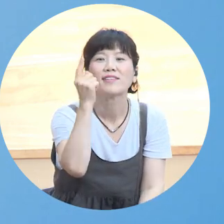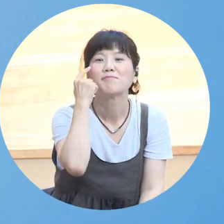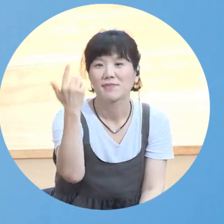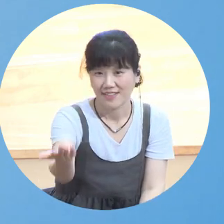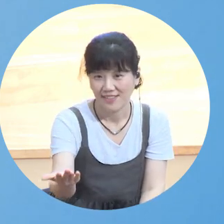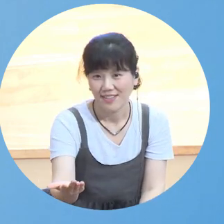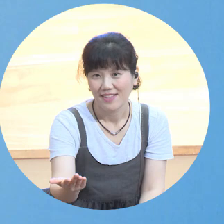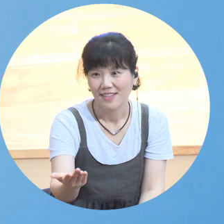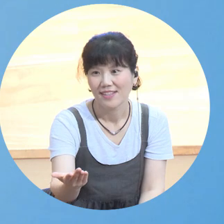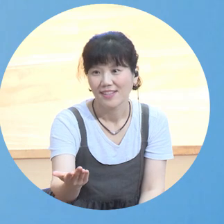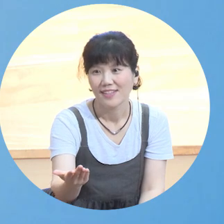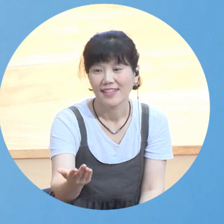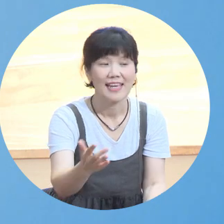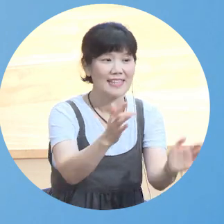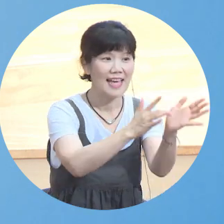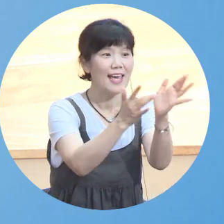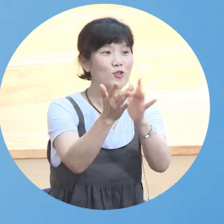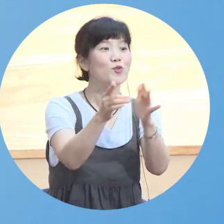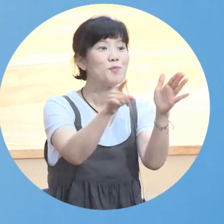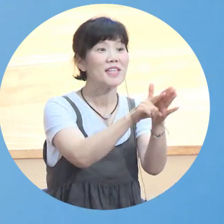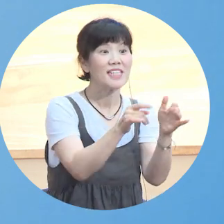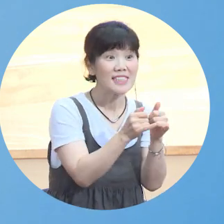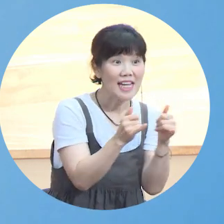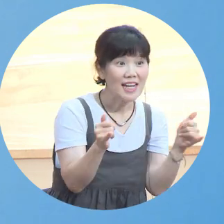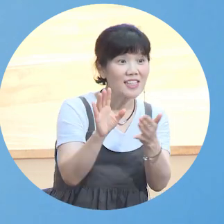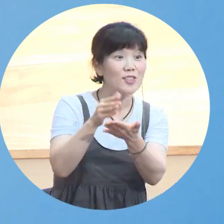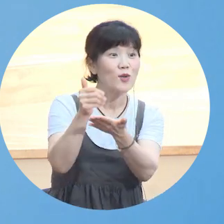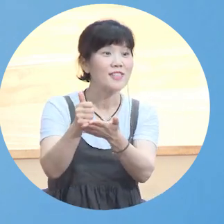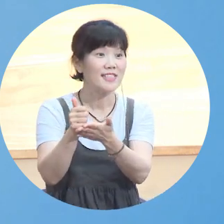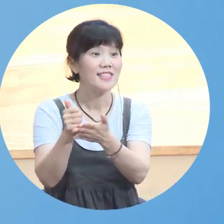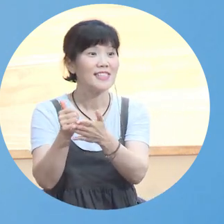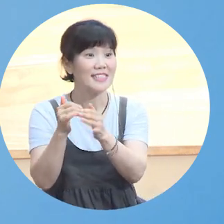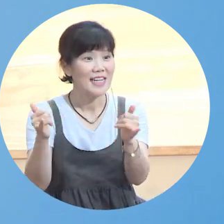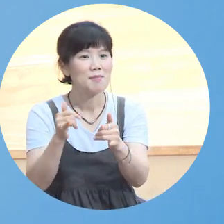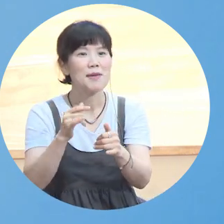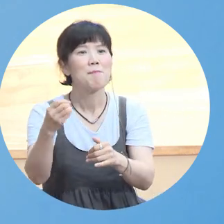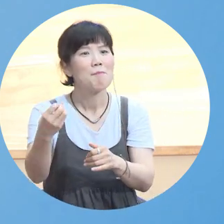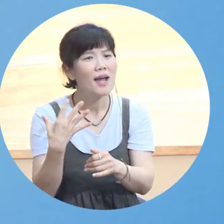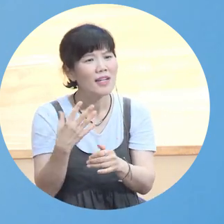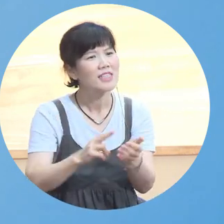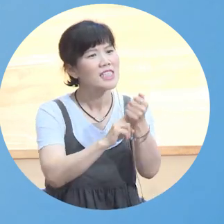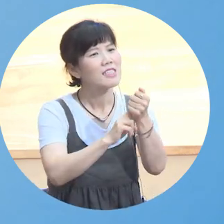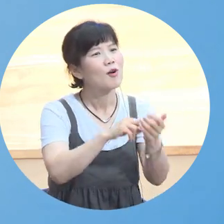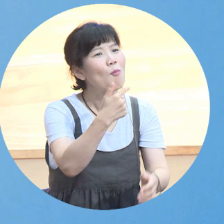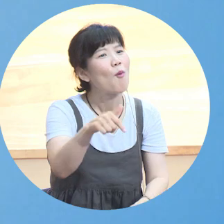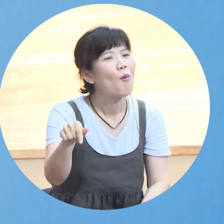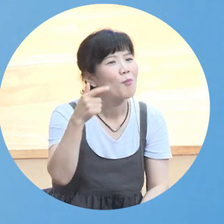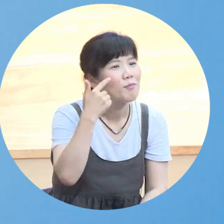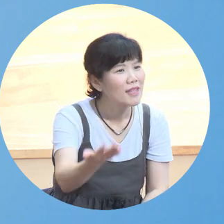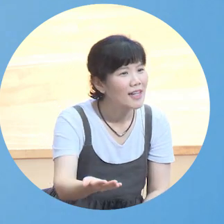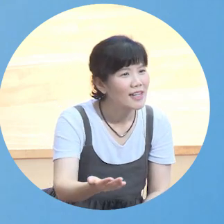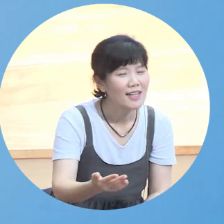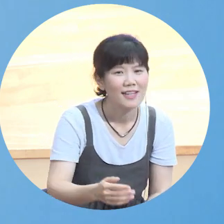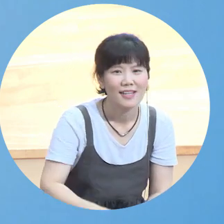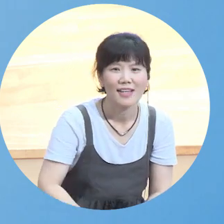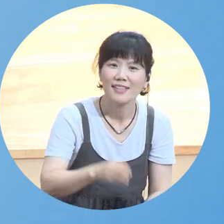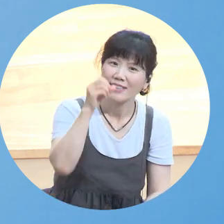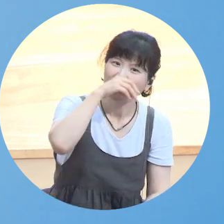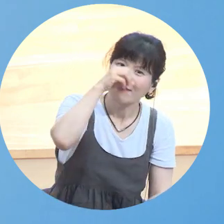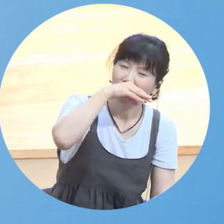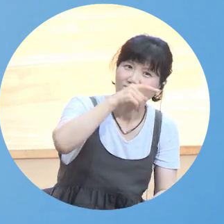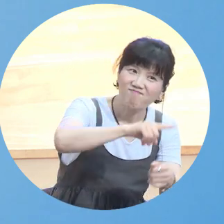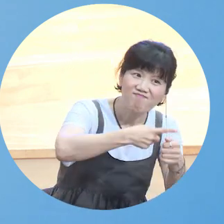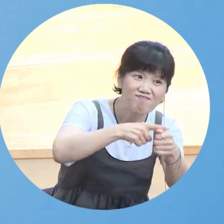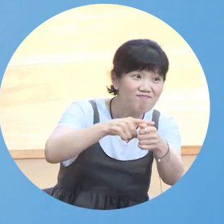예수 믿는 사람들이 그리스도인들이 말하는 기적은 어떤 것일까요 그게 말해 원래 그냥 그래 어찌 되다 보면 그렇게 될 수도